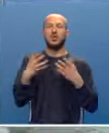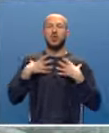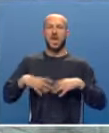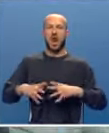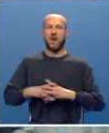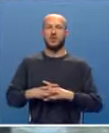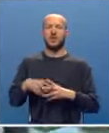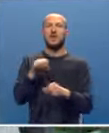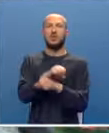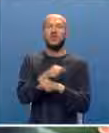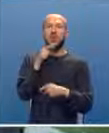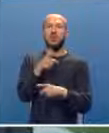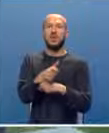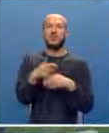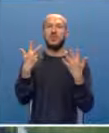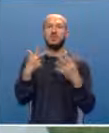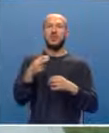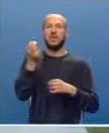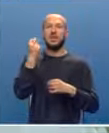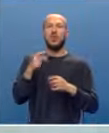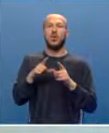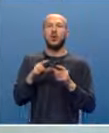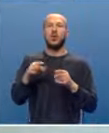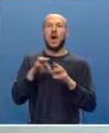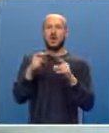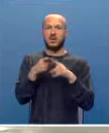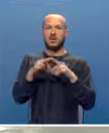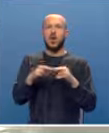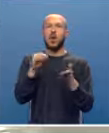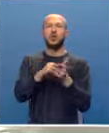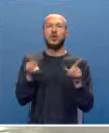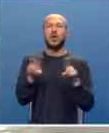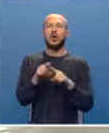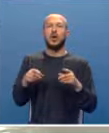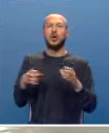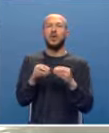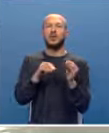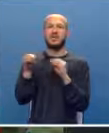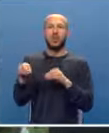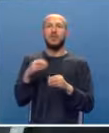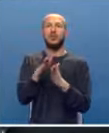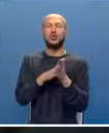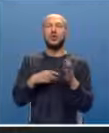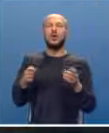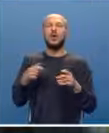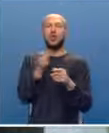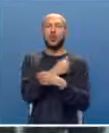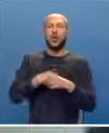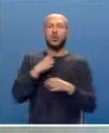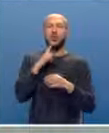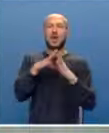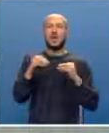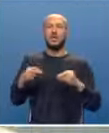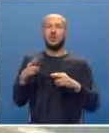tijela. Zarobljavanje i ubistvo osmorice Srba u sudskim aktima, označene kao grupa transporter, početak je Golgote tokom koje je